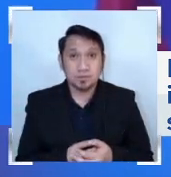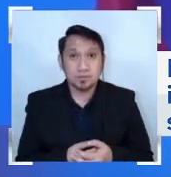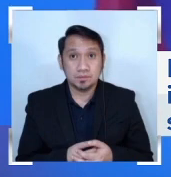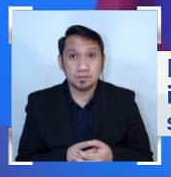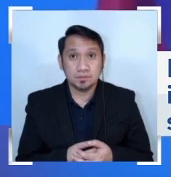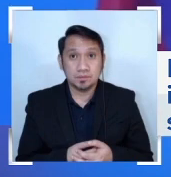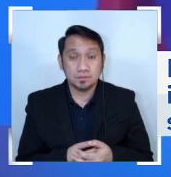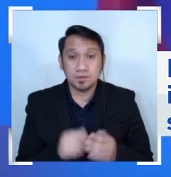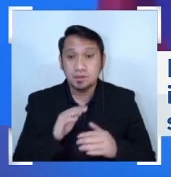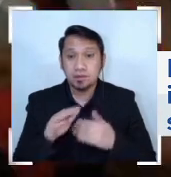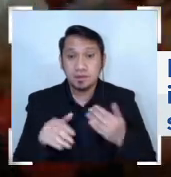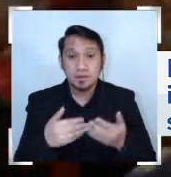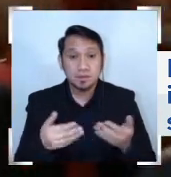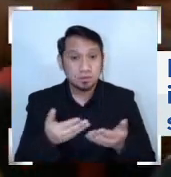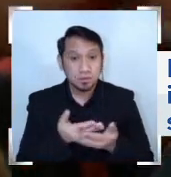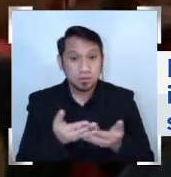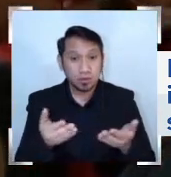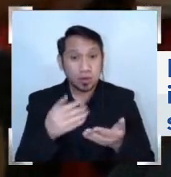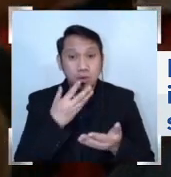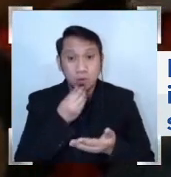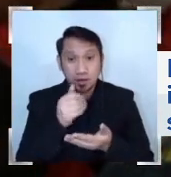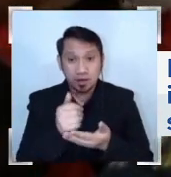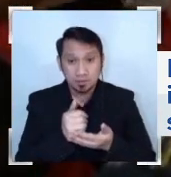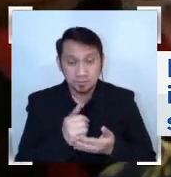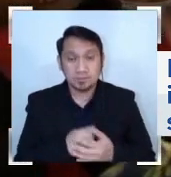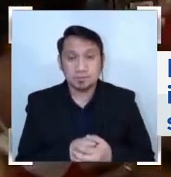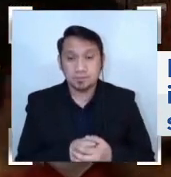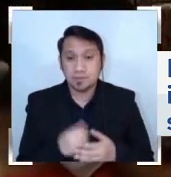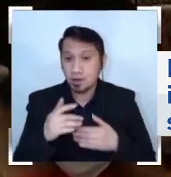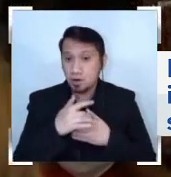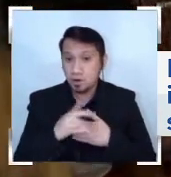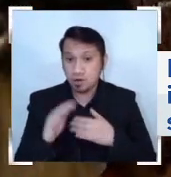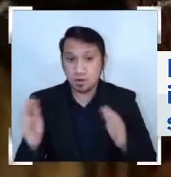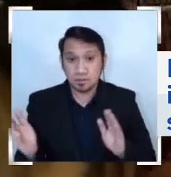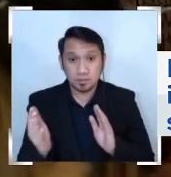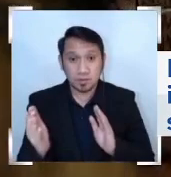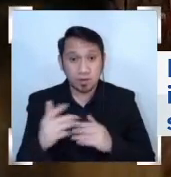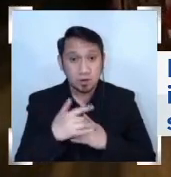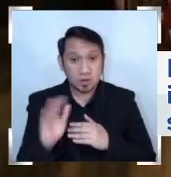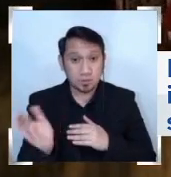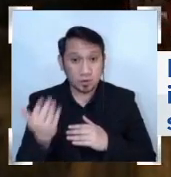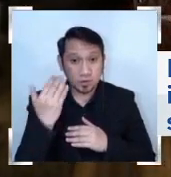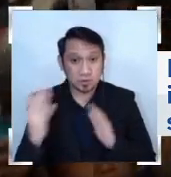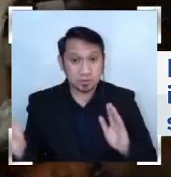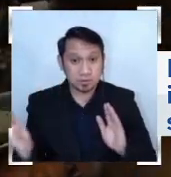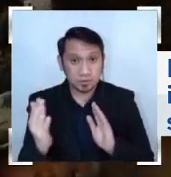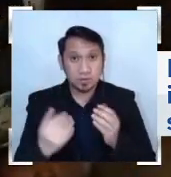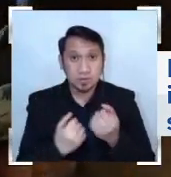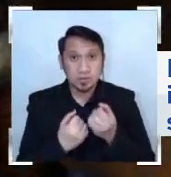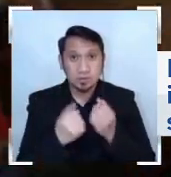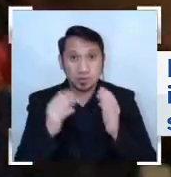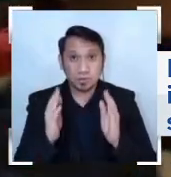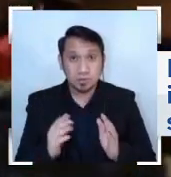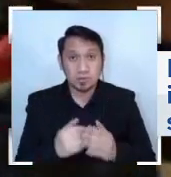sa lahat ng tumulong. Madaling araw nang harapin naman ang isa pang anak ni Marcos na si Sandro ang mga taga-suporta ng kanyang ama.